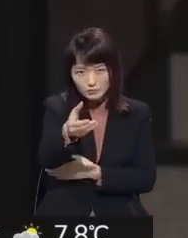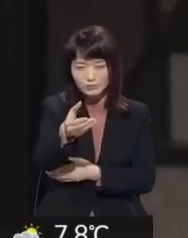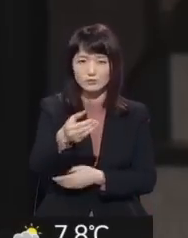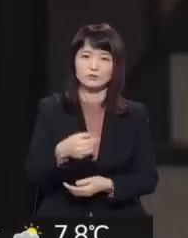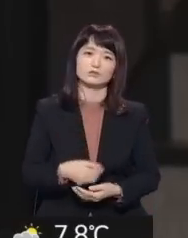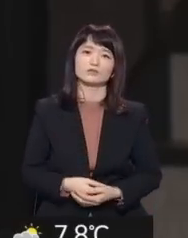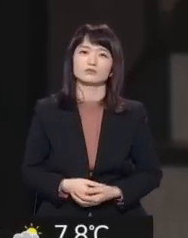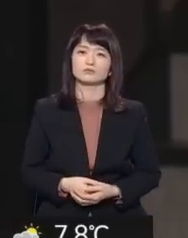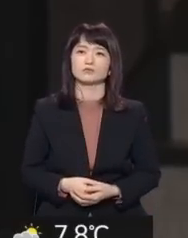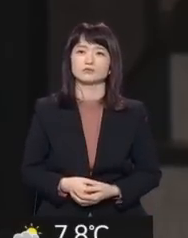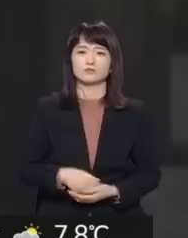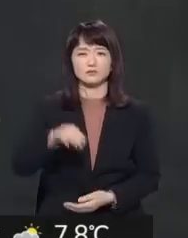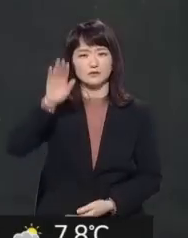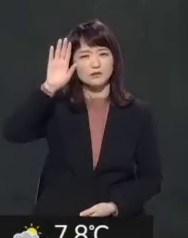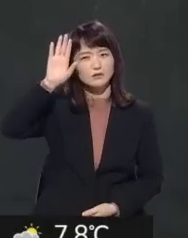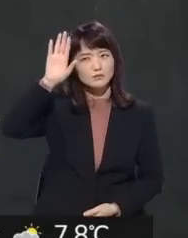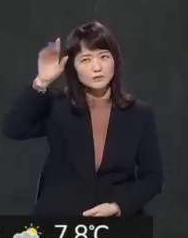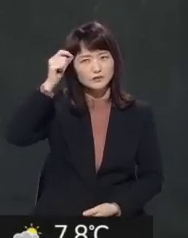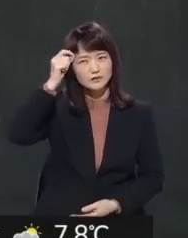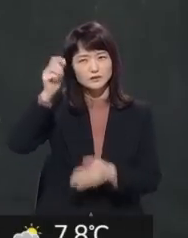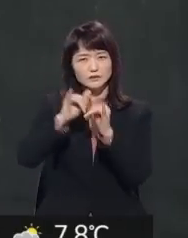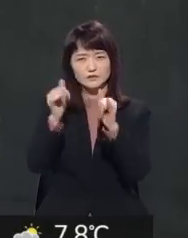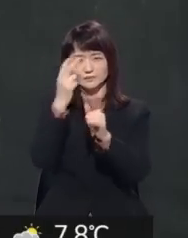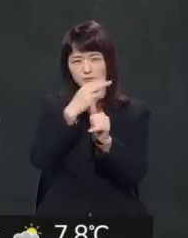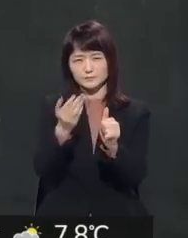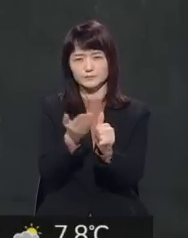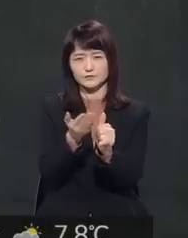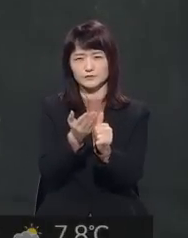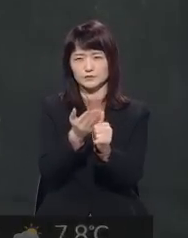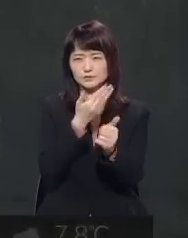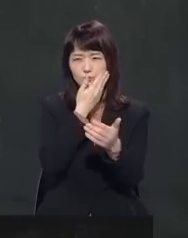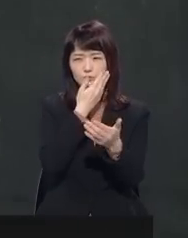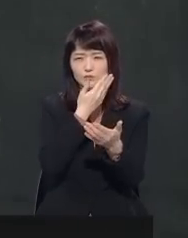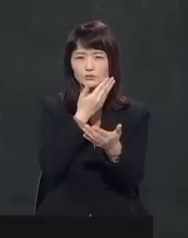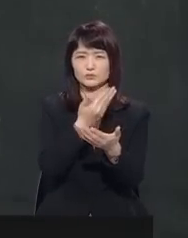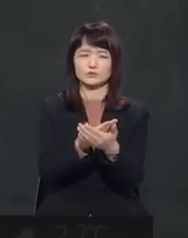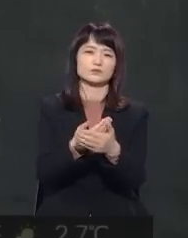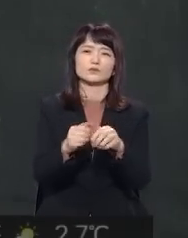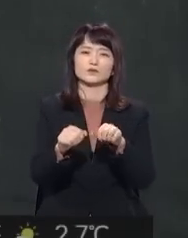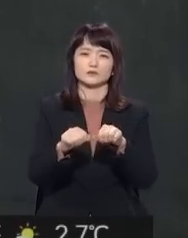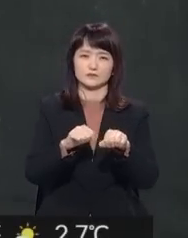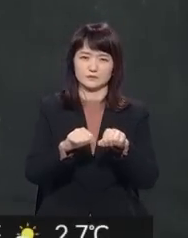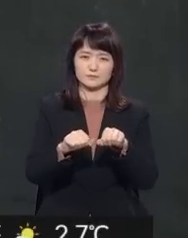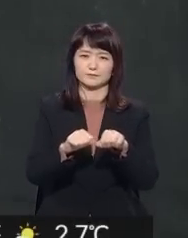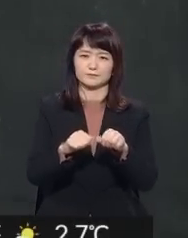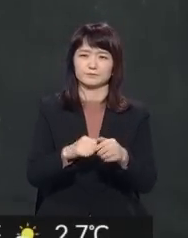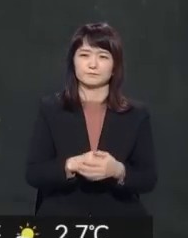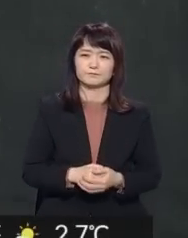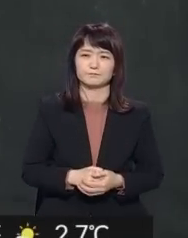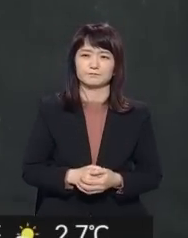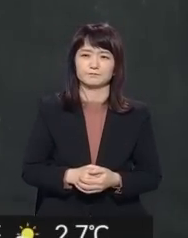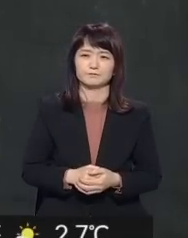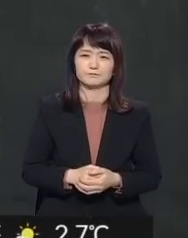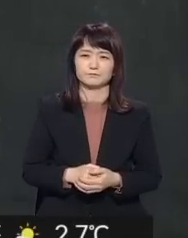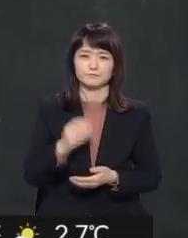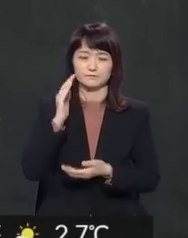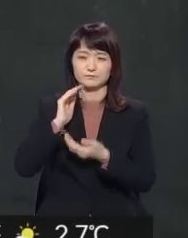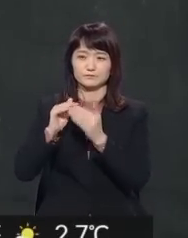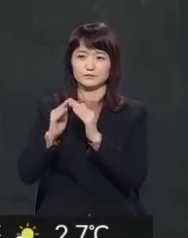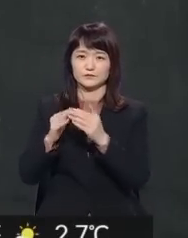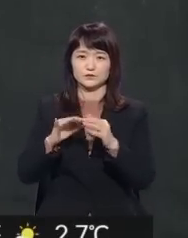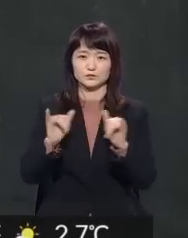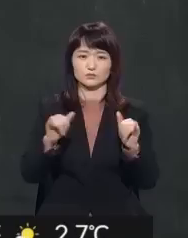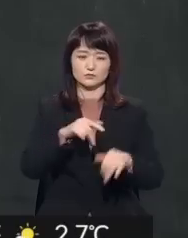굉장히 어떤 미래의 어떤 인재를 양상하기 위한 굉장히 중요한 활동을 했는 거죠 그로 인해서 청와대에서